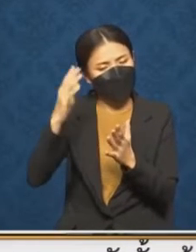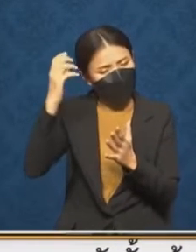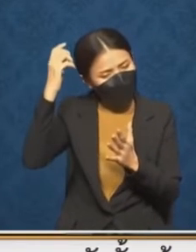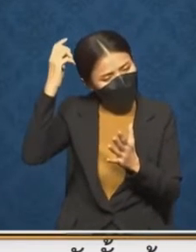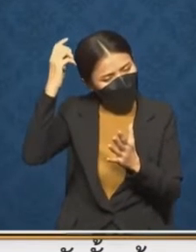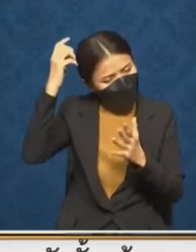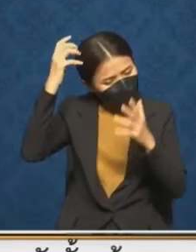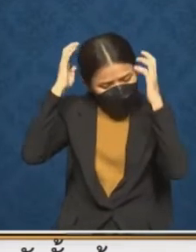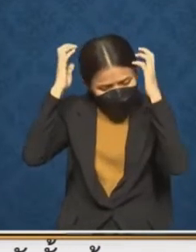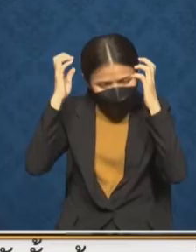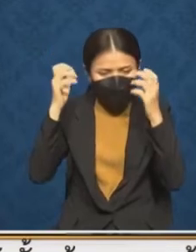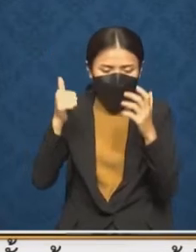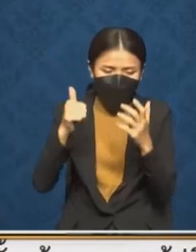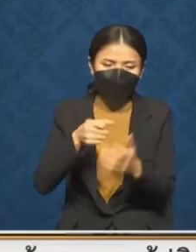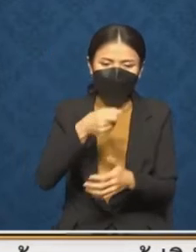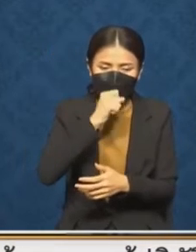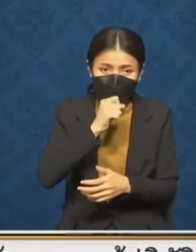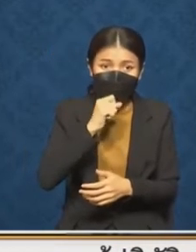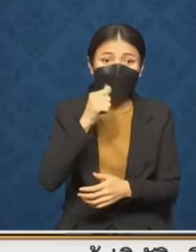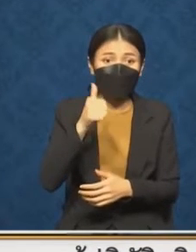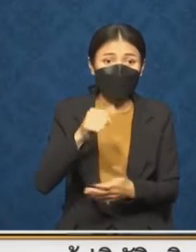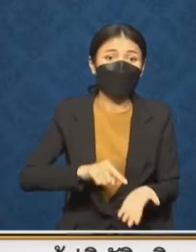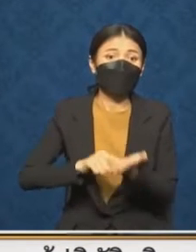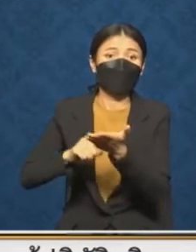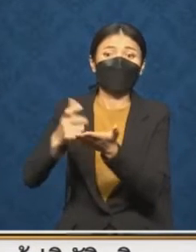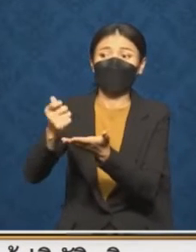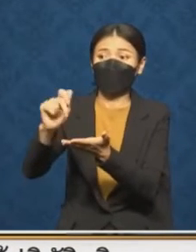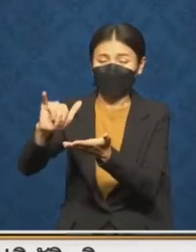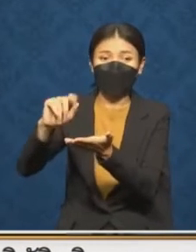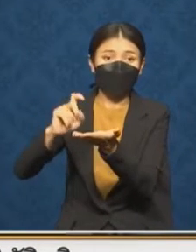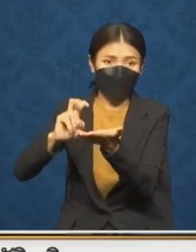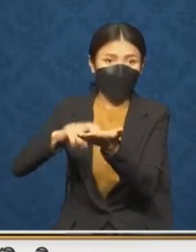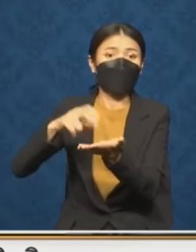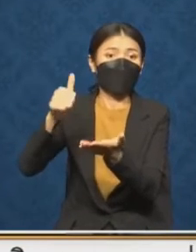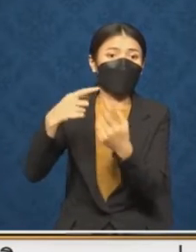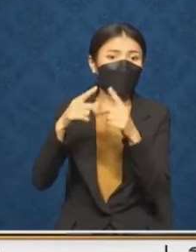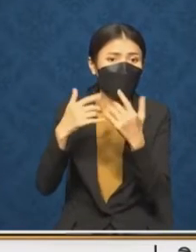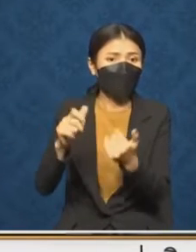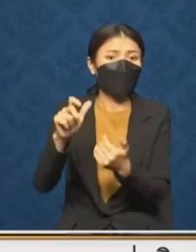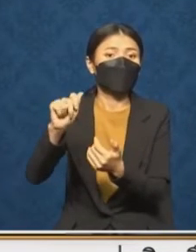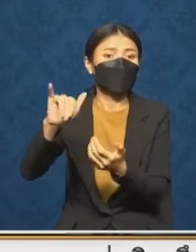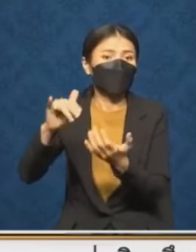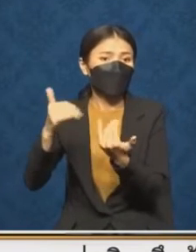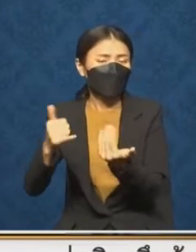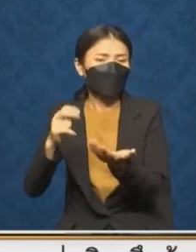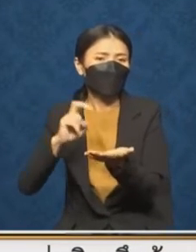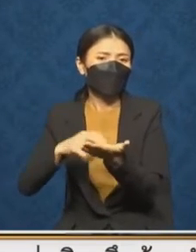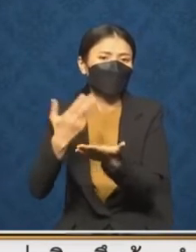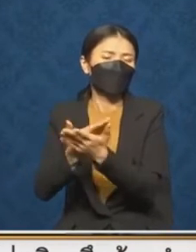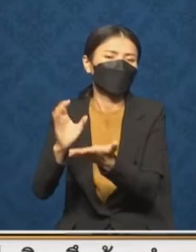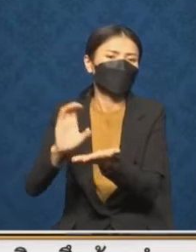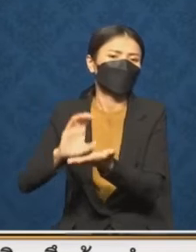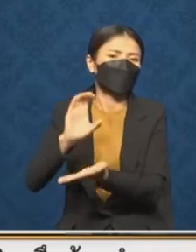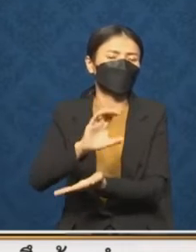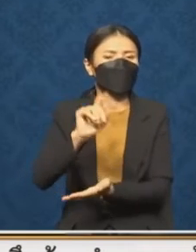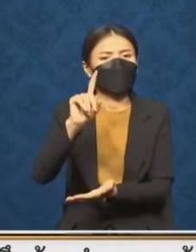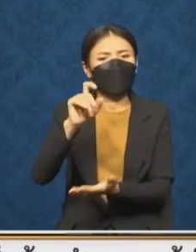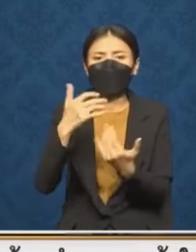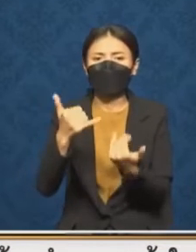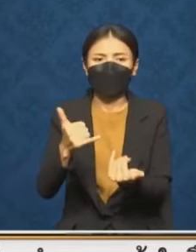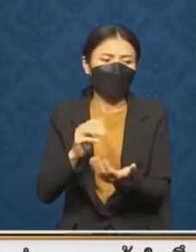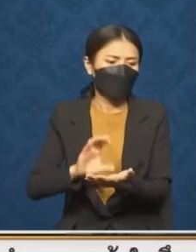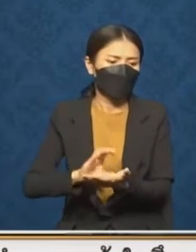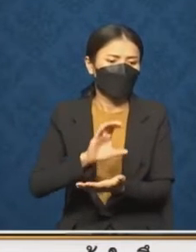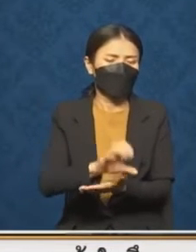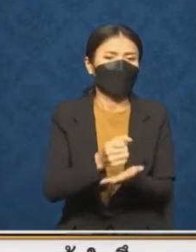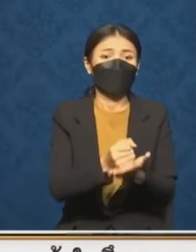มีไอ เติมร์ทสามารถสางมารถฐานกอ. ย. และปฯดคืองบประมาณของอ. ย. มั้อยมากไม่สามารถส่งไปแ้ปรรรถ